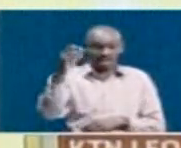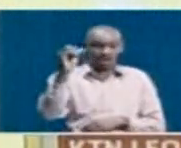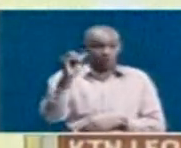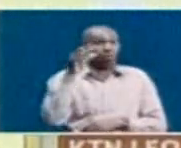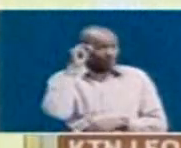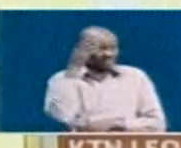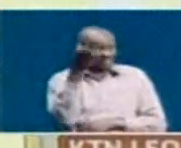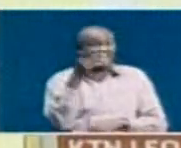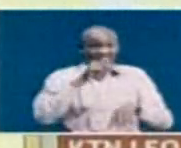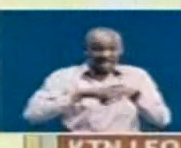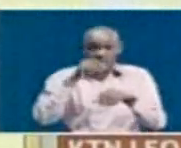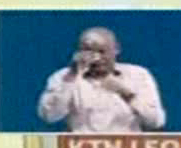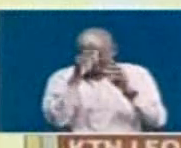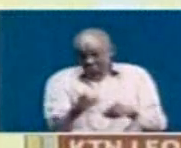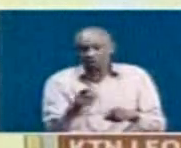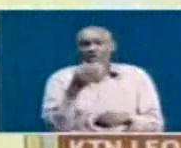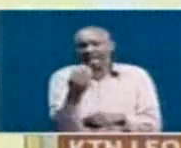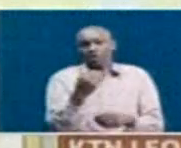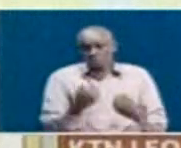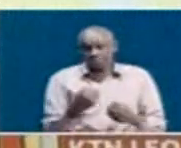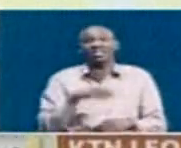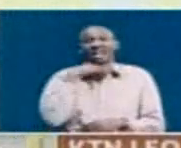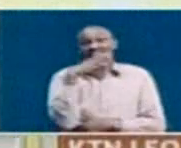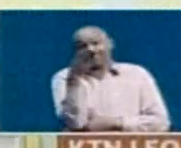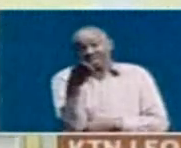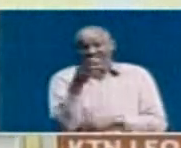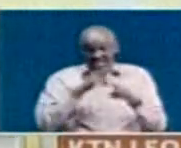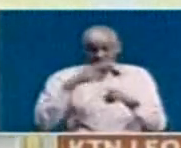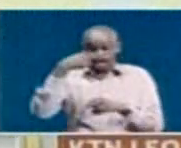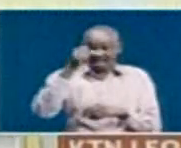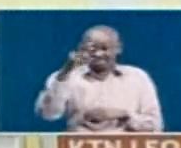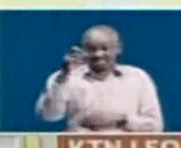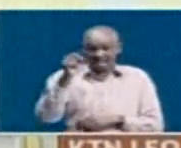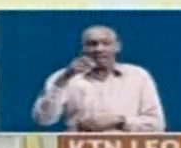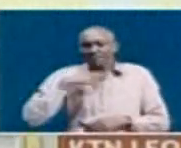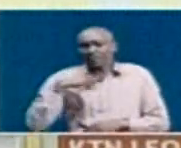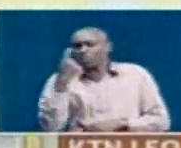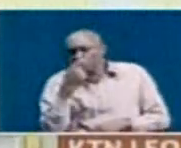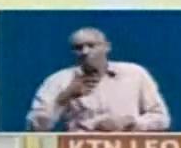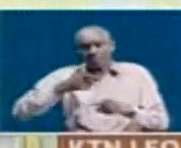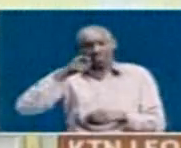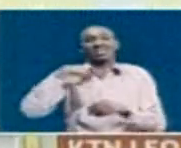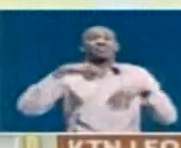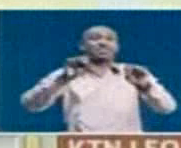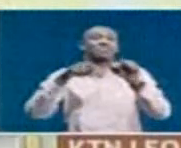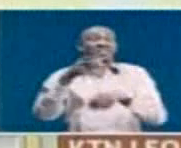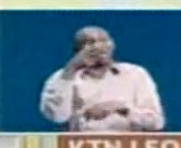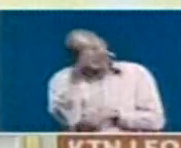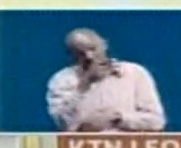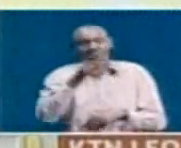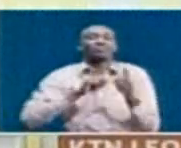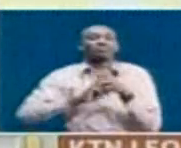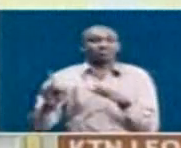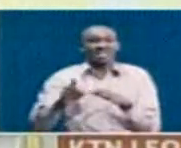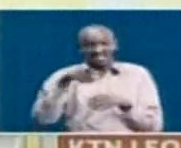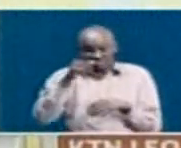Mombasa kufuatia kuuawa kwa kijana mmoja kwa jina Hassan Guti aliyepigwa risasi na watu waliotoroka kwenye pikipiki. Guti